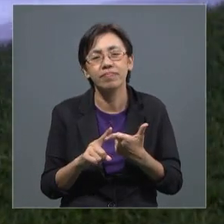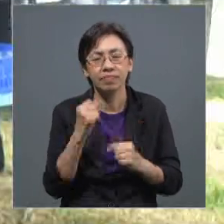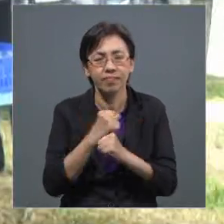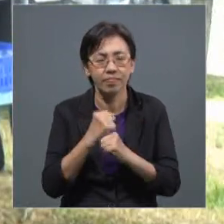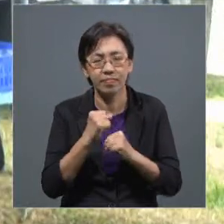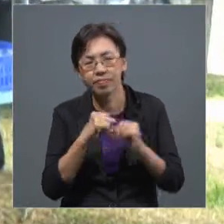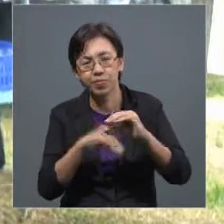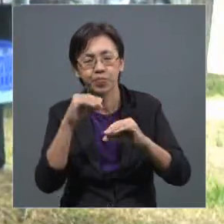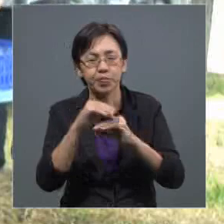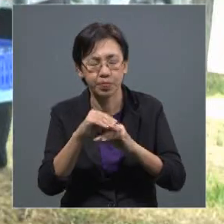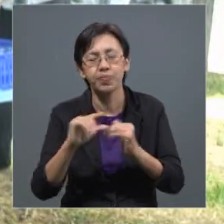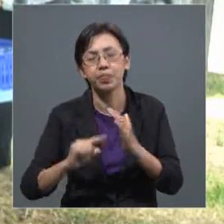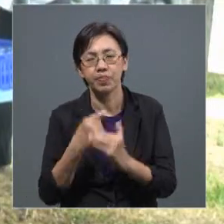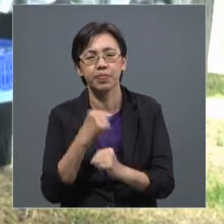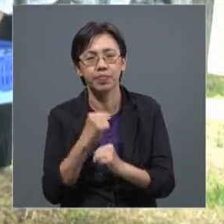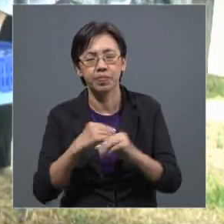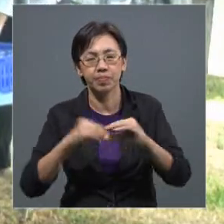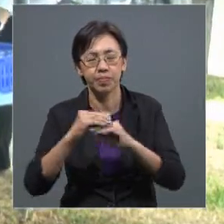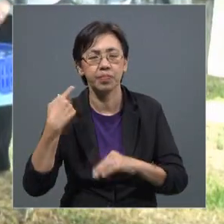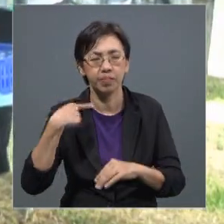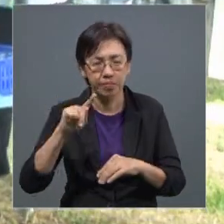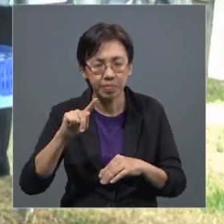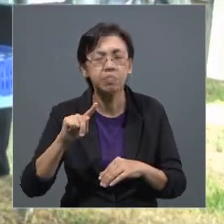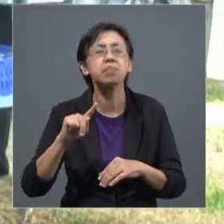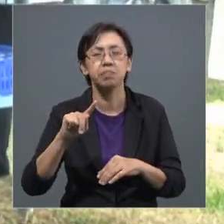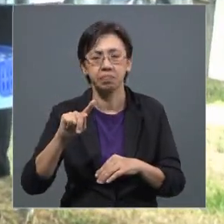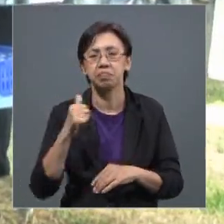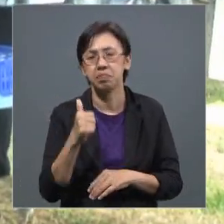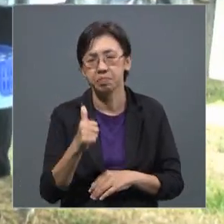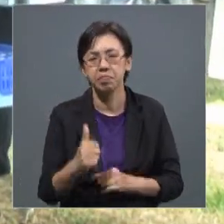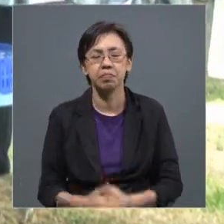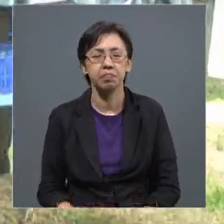นี้นะครับเกิดขึ้นและเป็นประโยชน์อย่างมากเลยครับ